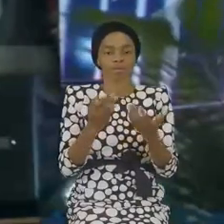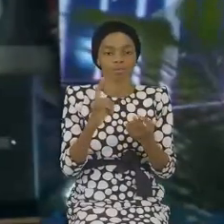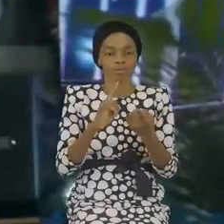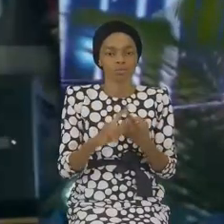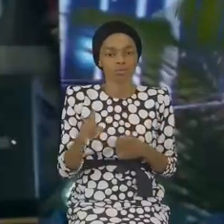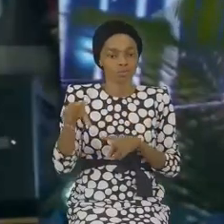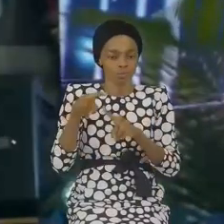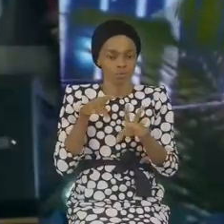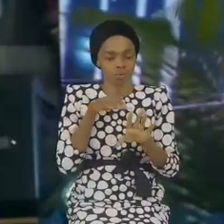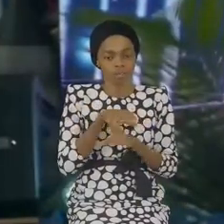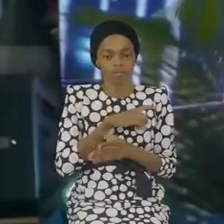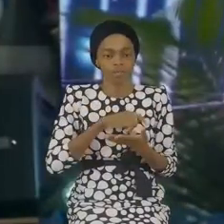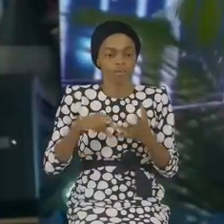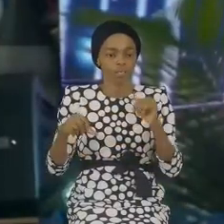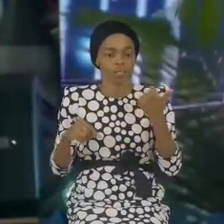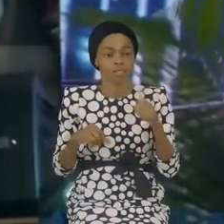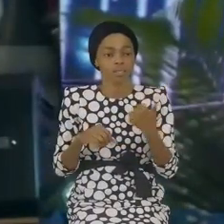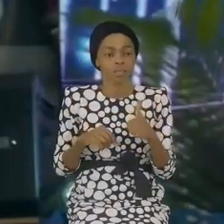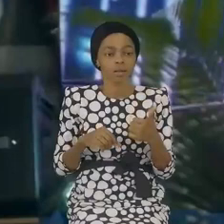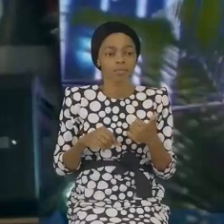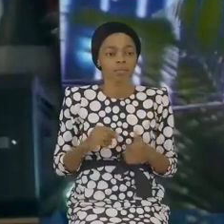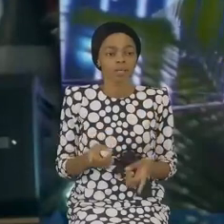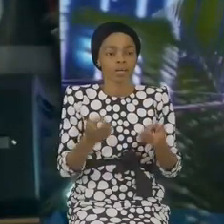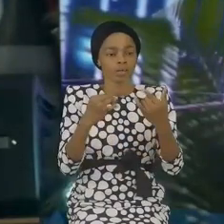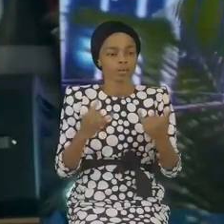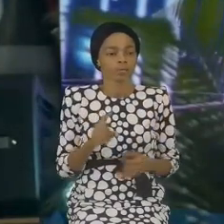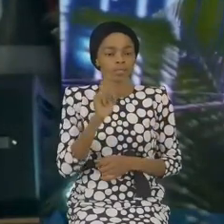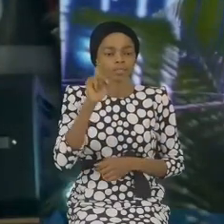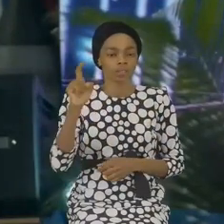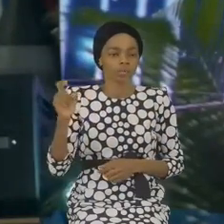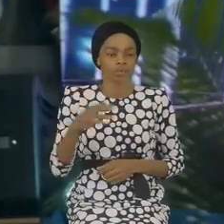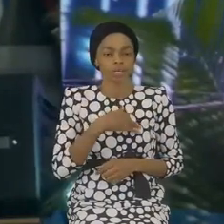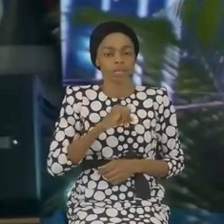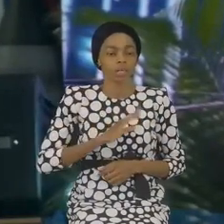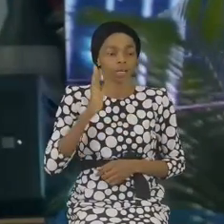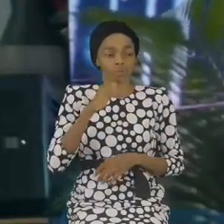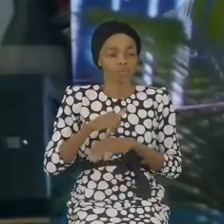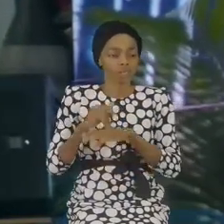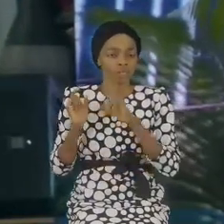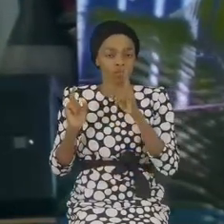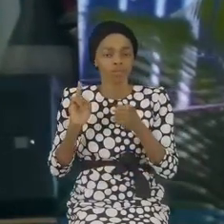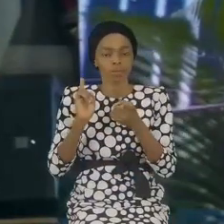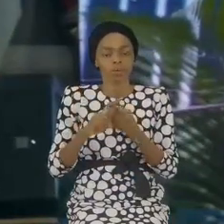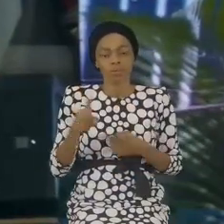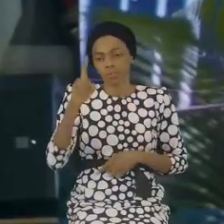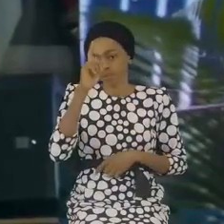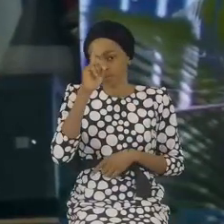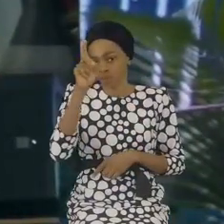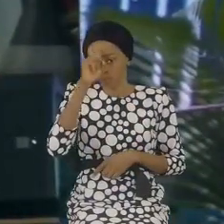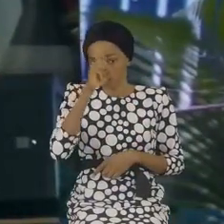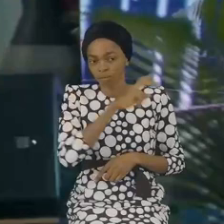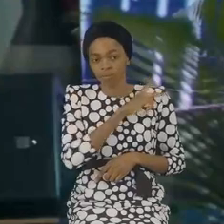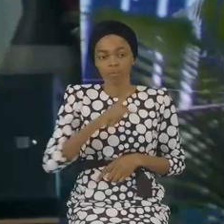10. Dans le verset 10, il dit, maintenant va, je t'enverrai auprès de Pharaon et